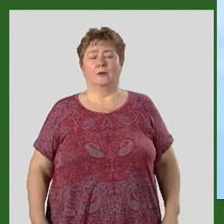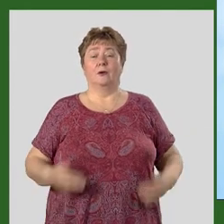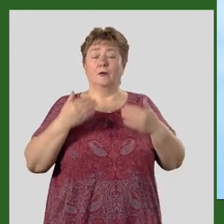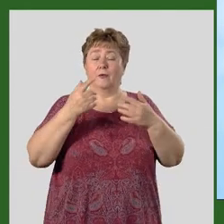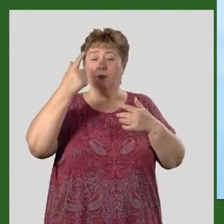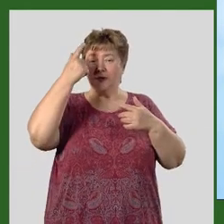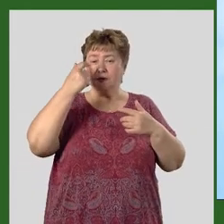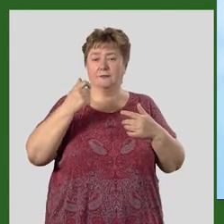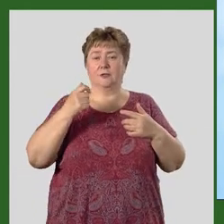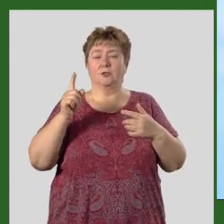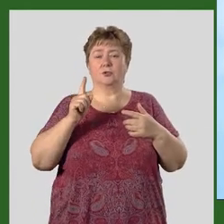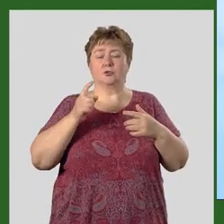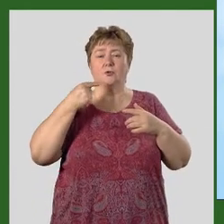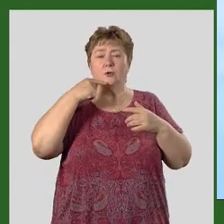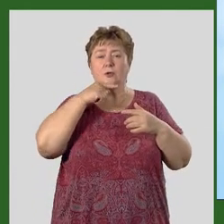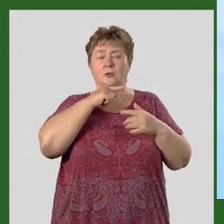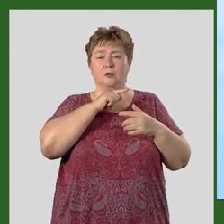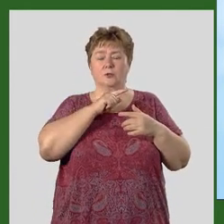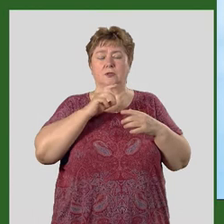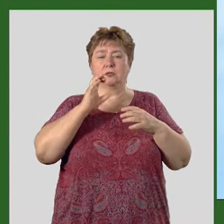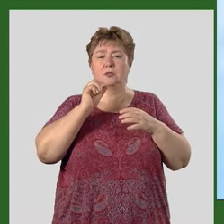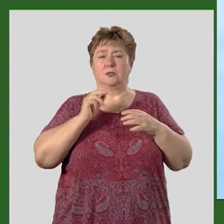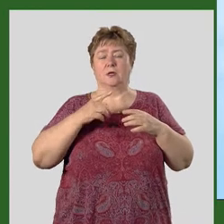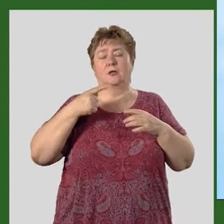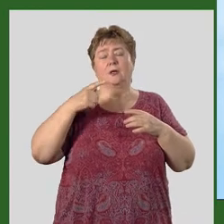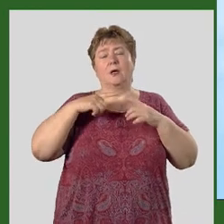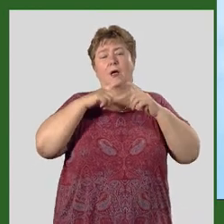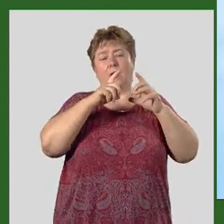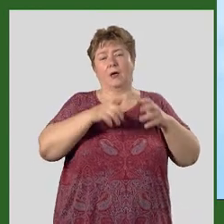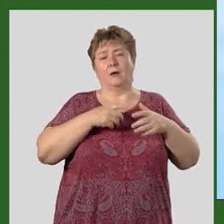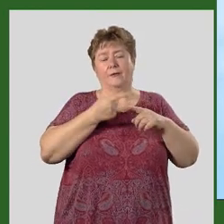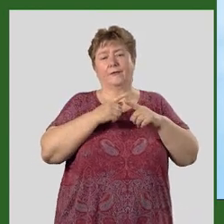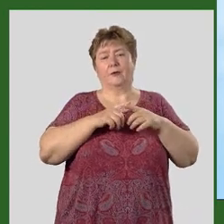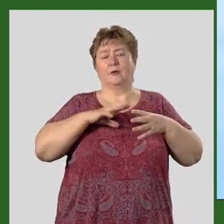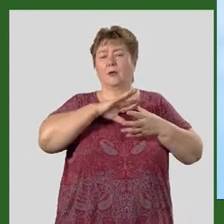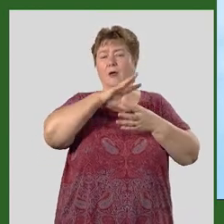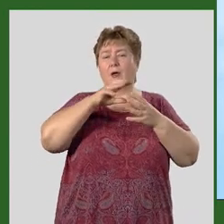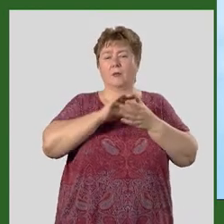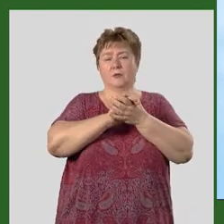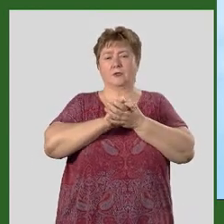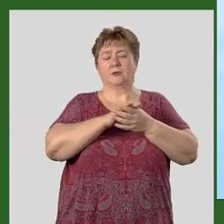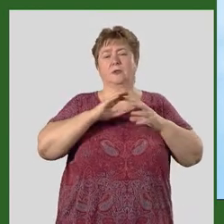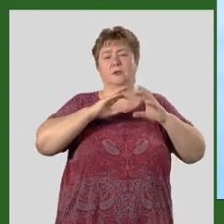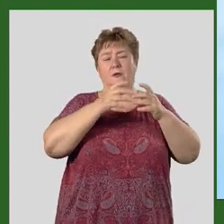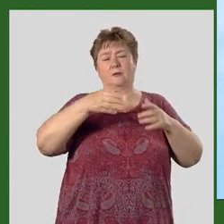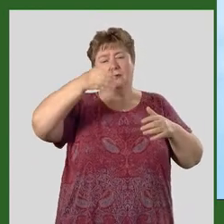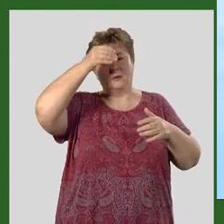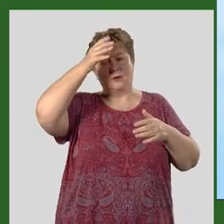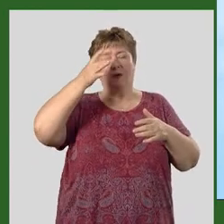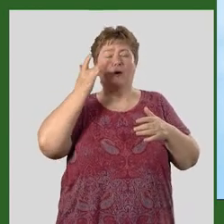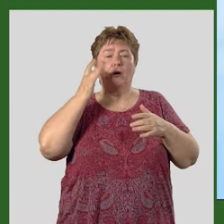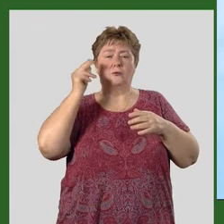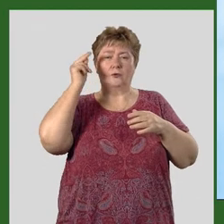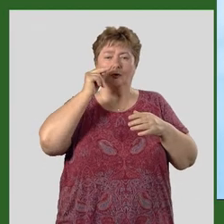Вам уже известно, что экономическая и социальная география – это общественная географическая наука,